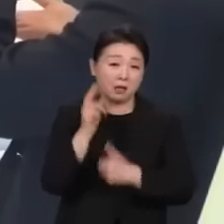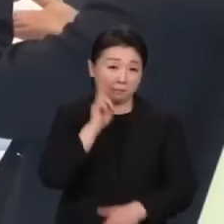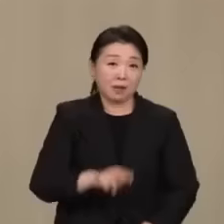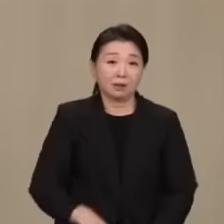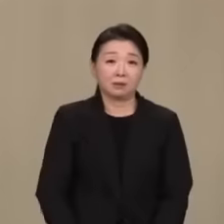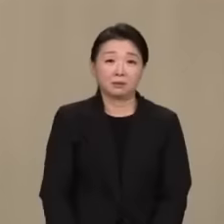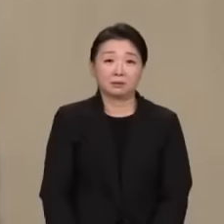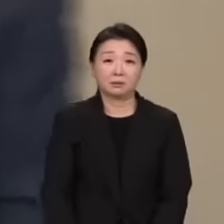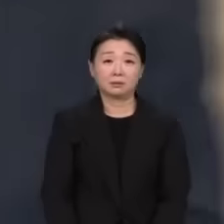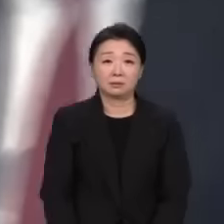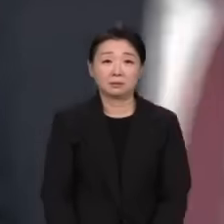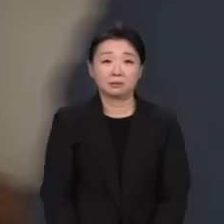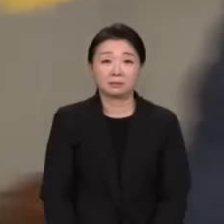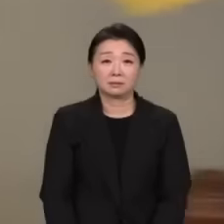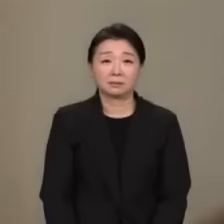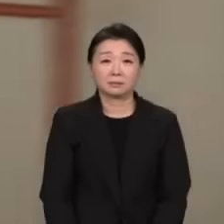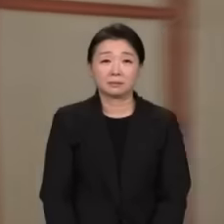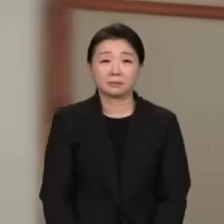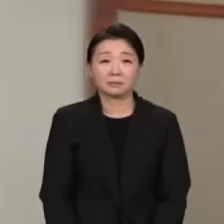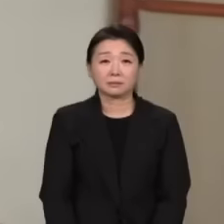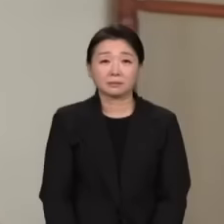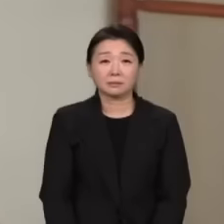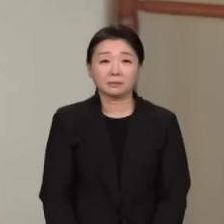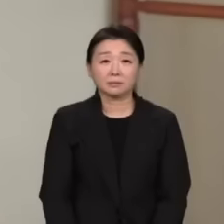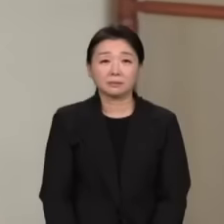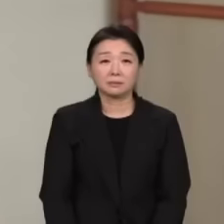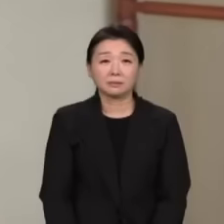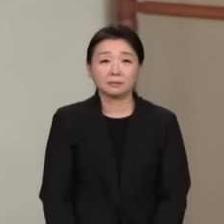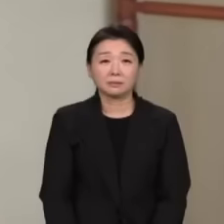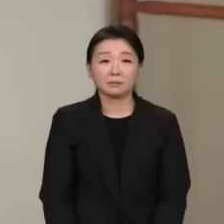또렷해졌습니다. JTBC 김태영입니다.